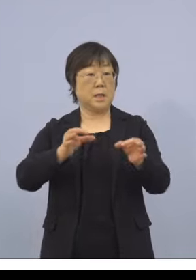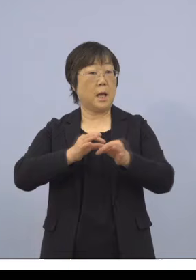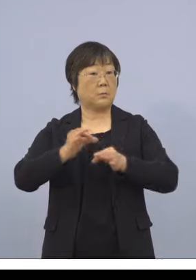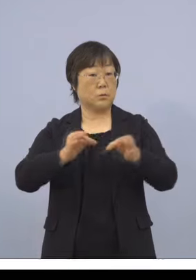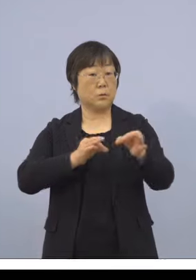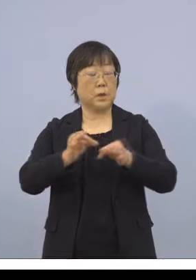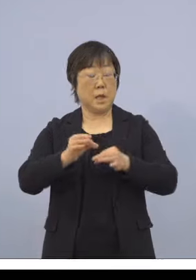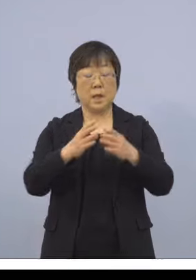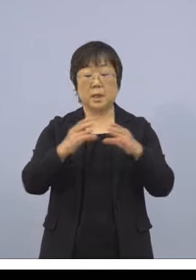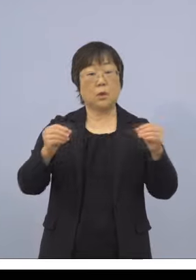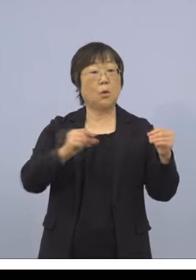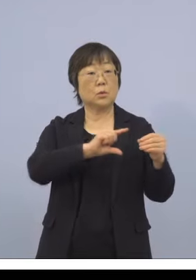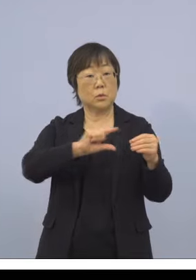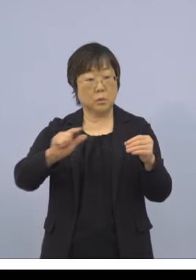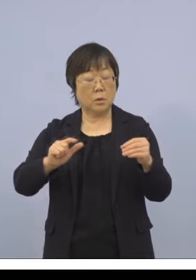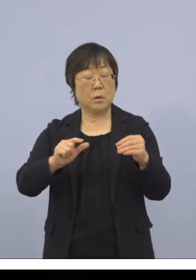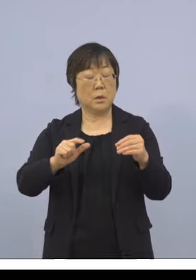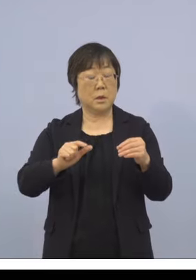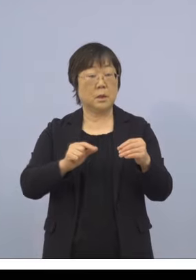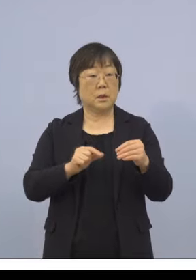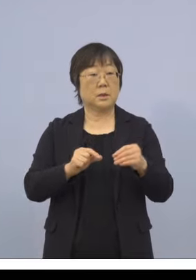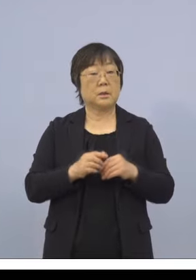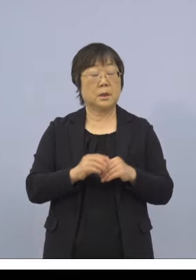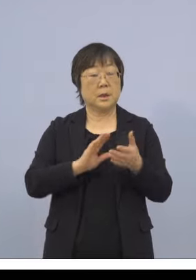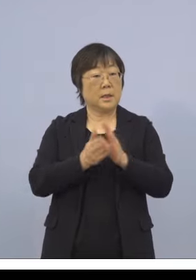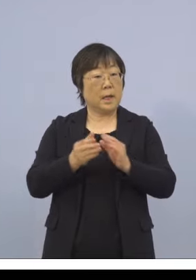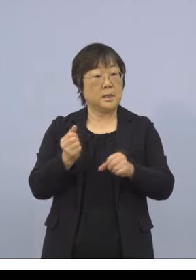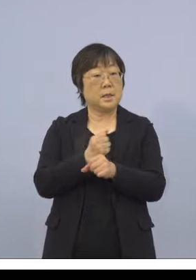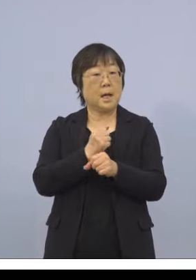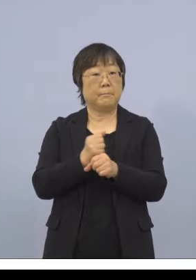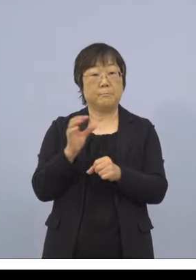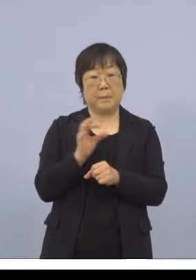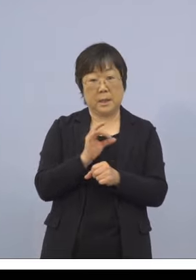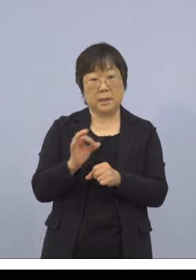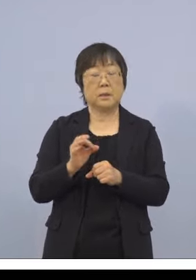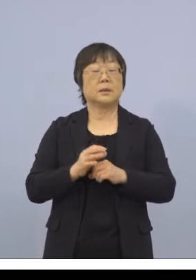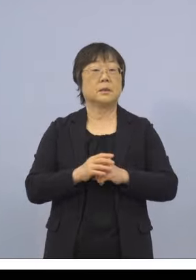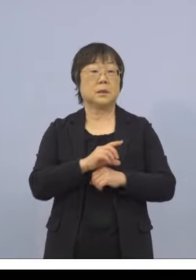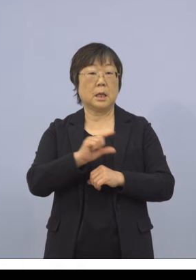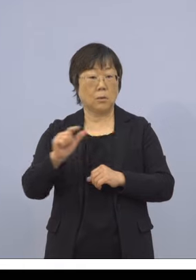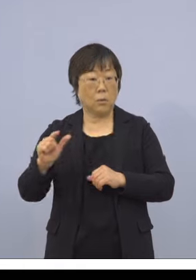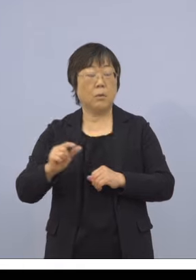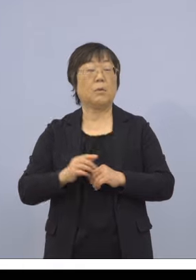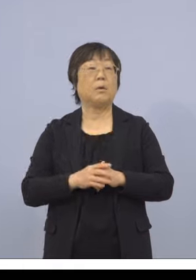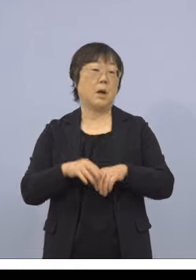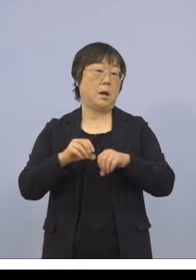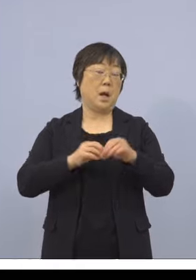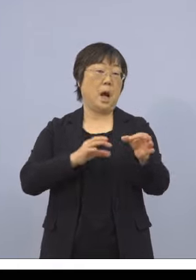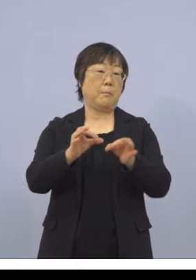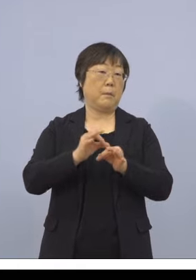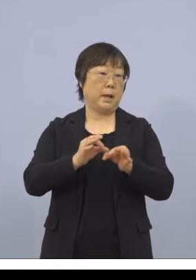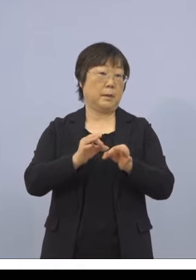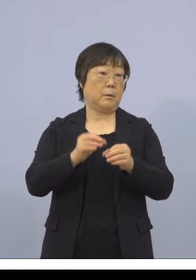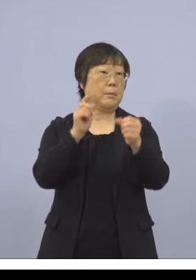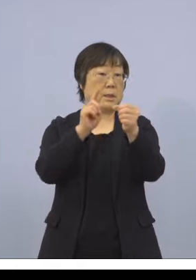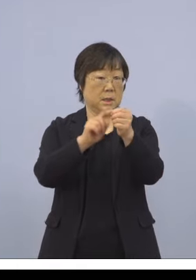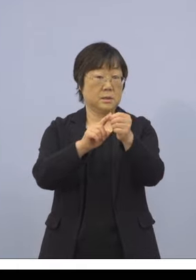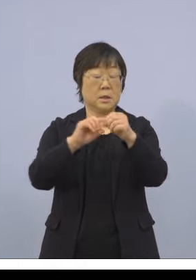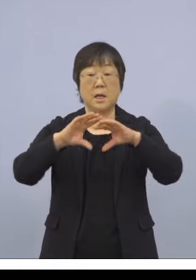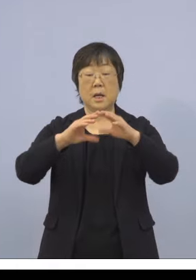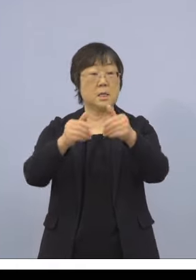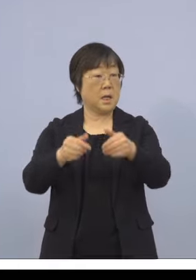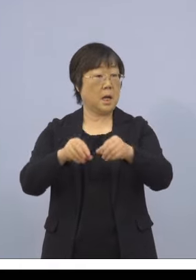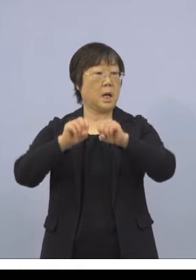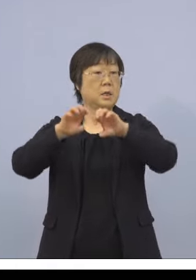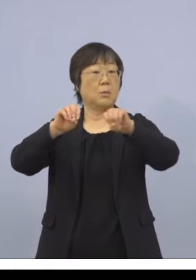日本のですね、市場に徳島県産のさまざまなものを販売していく、また世界にも